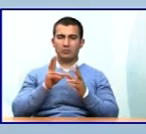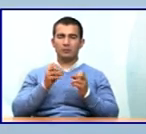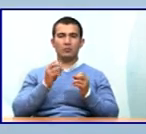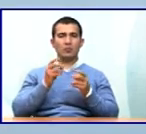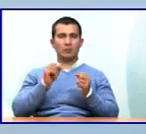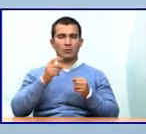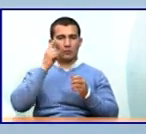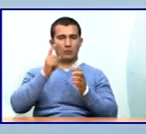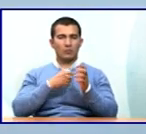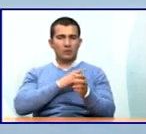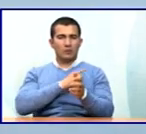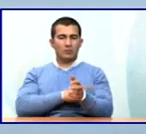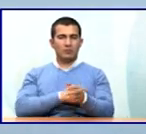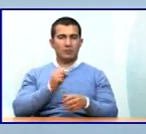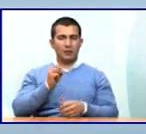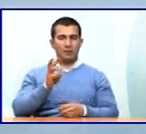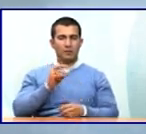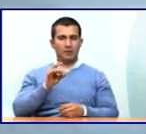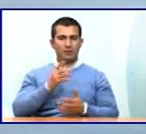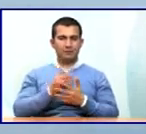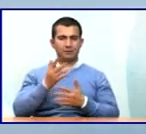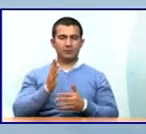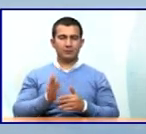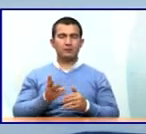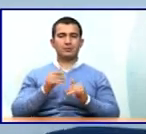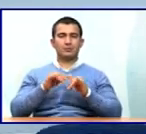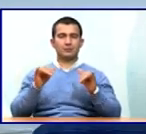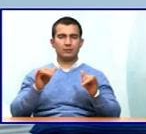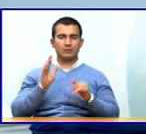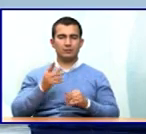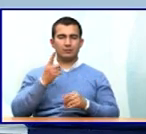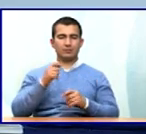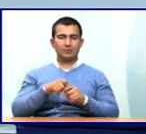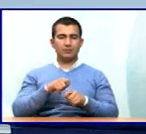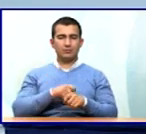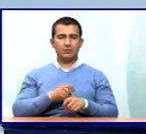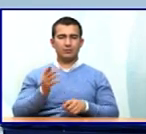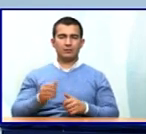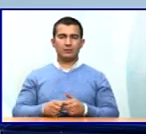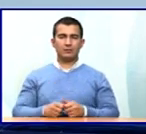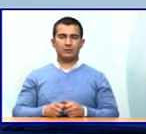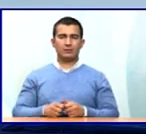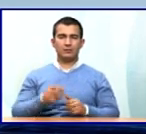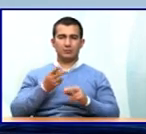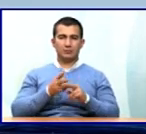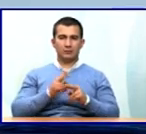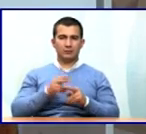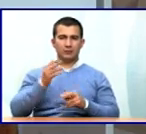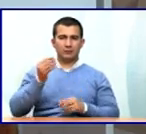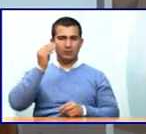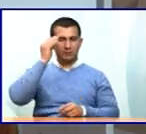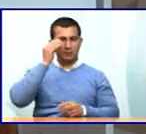Amperlarda. Va uni ko'paytiramiz 1 metrga. Va bu ifoda